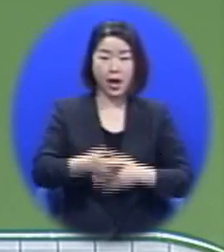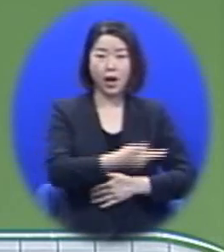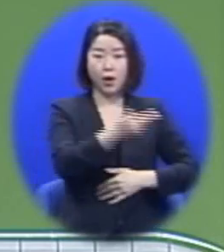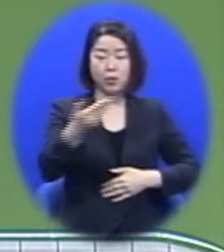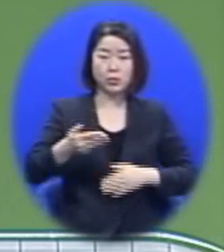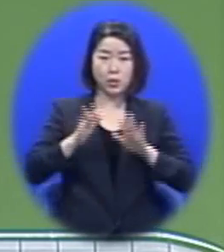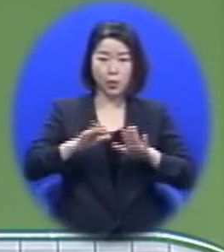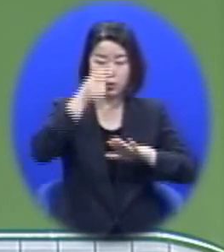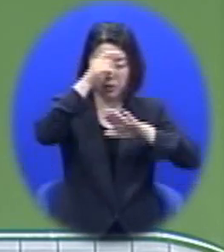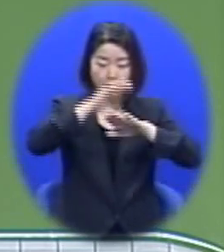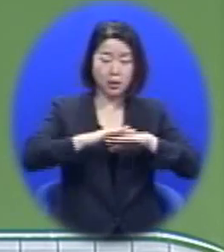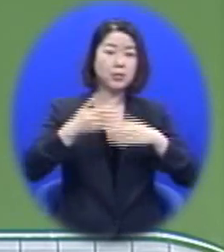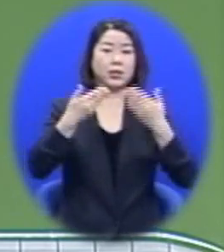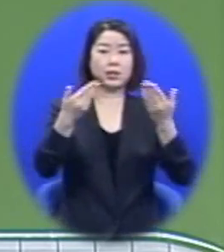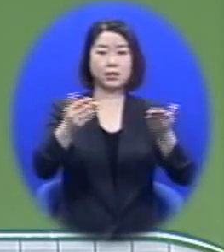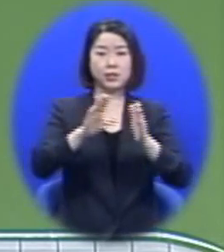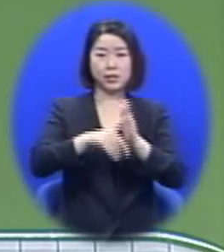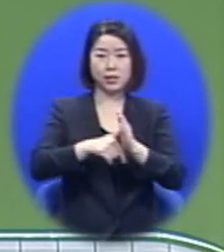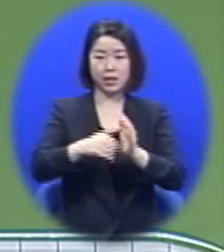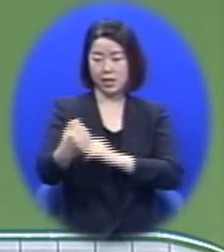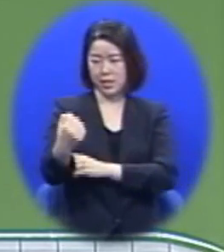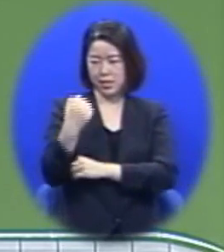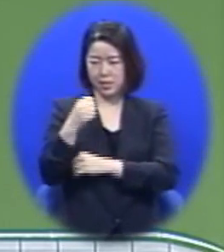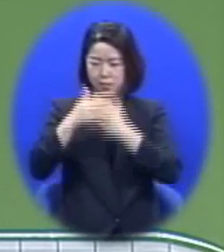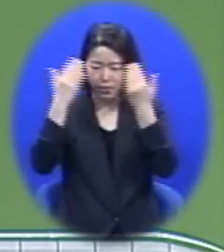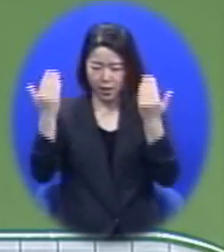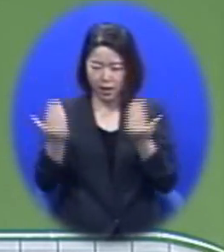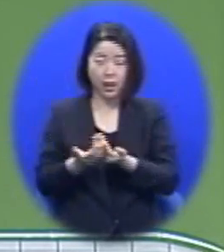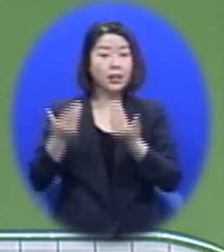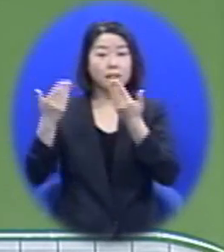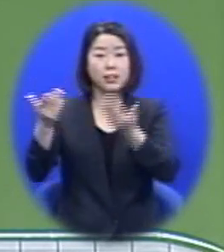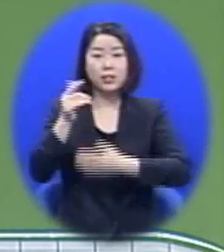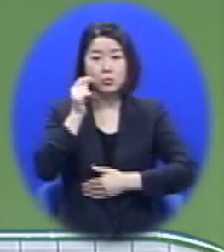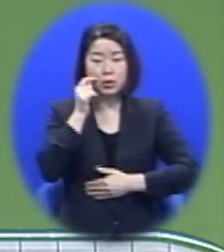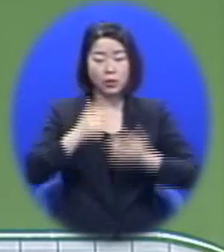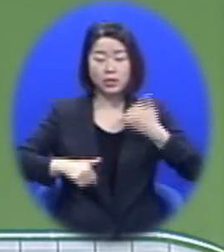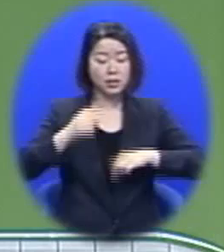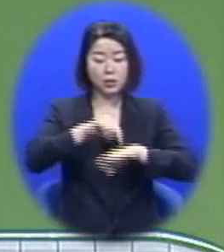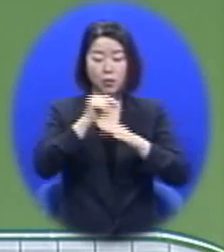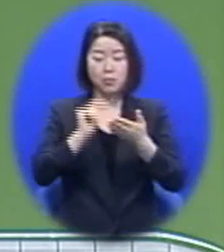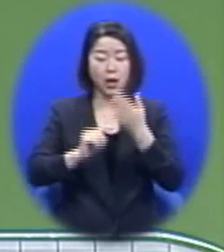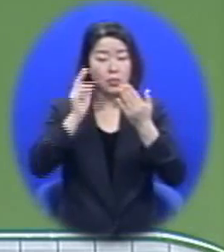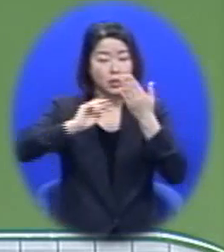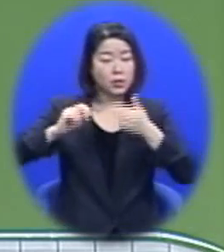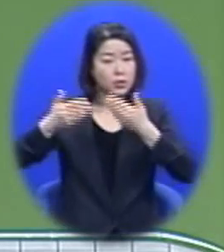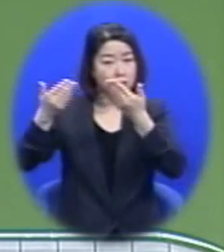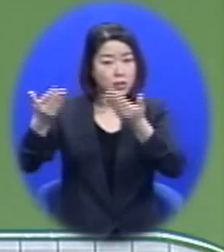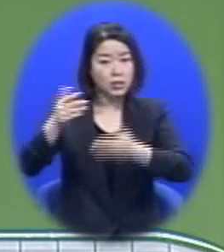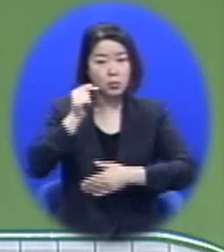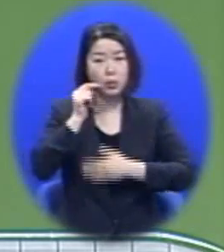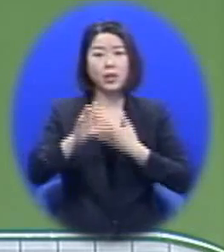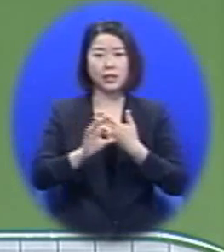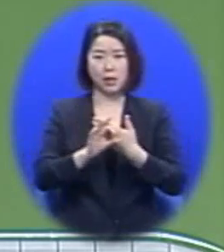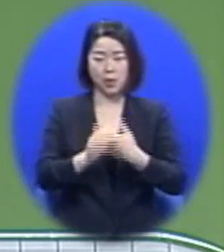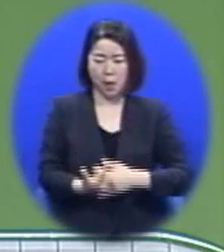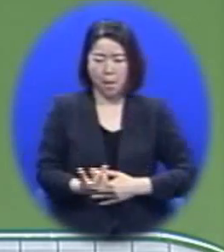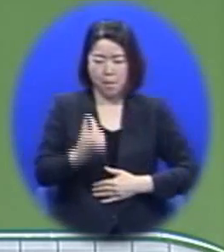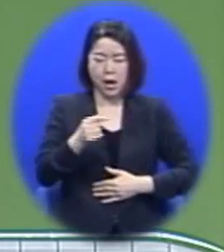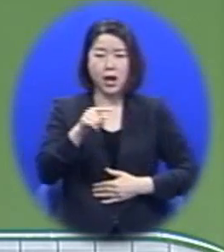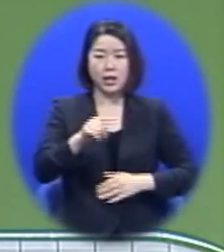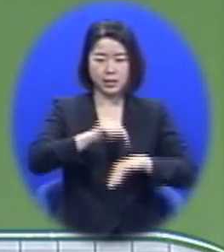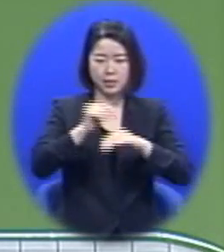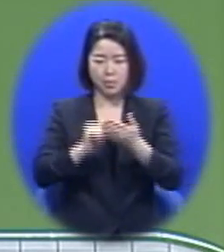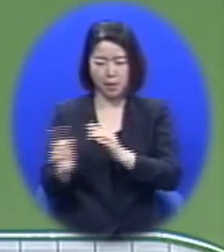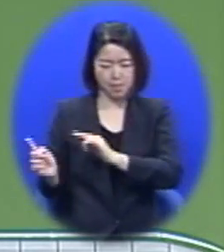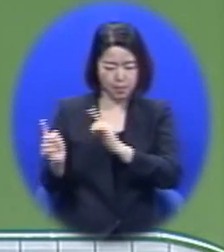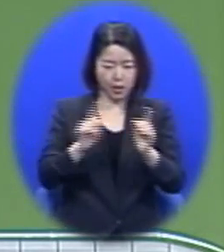예배 드리면서 힘을 다해 찬송하지 못했고 즐거운 마음으로 찬송하지 못했다면 그러면 빨리 그것을 회복하실 수